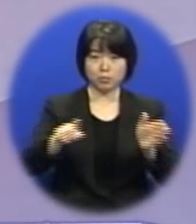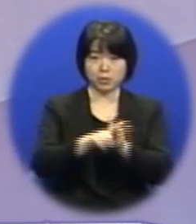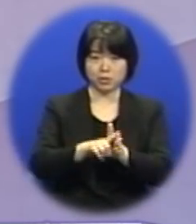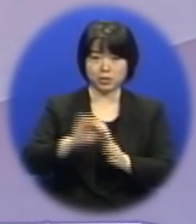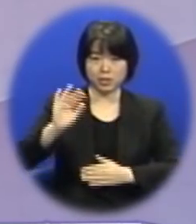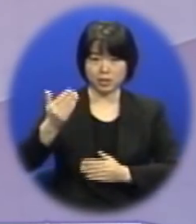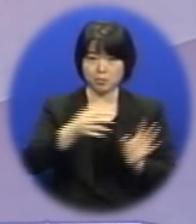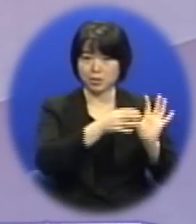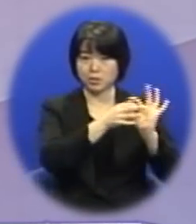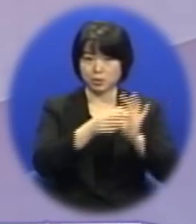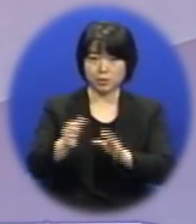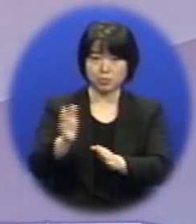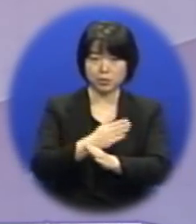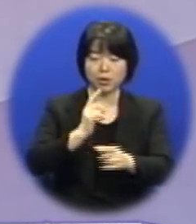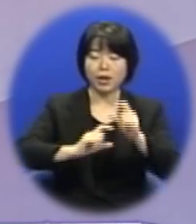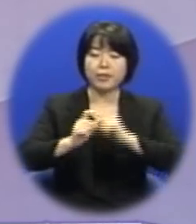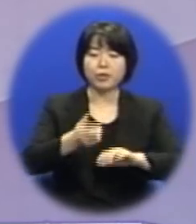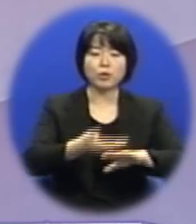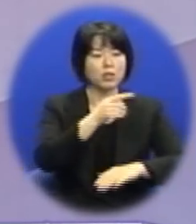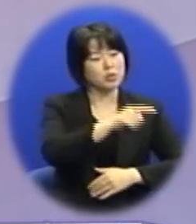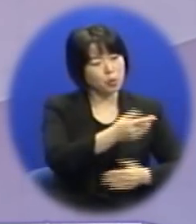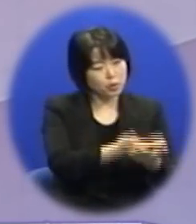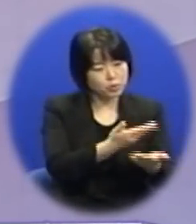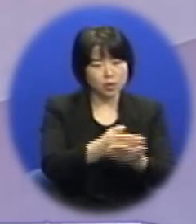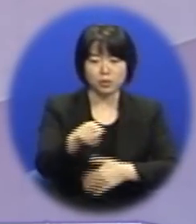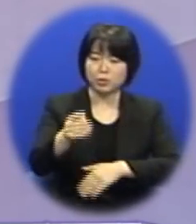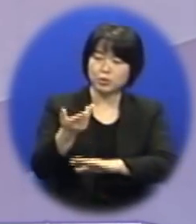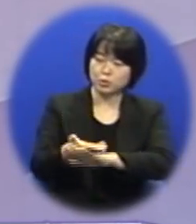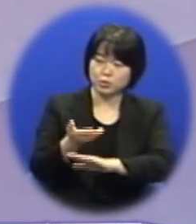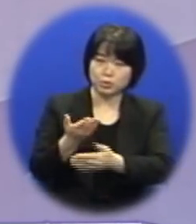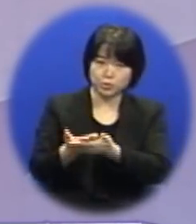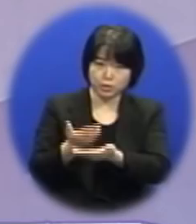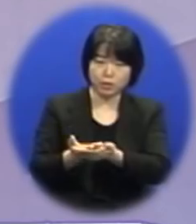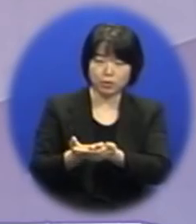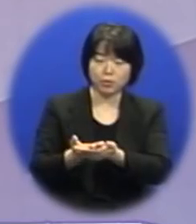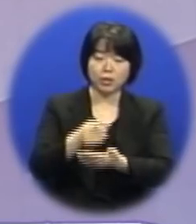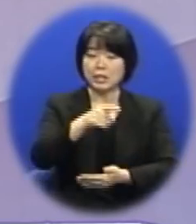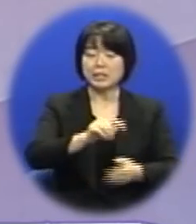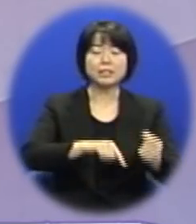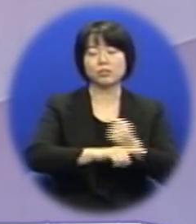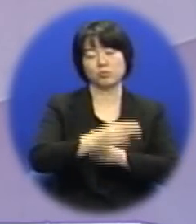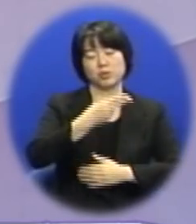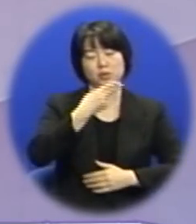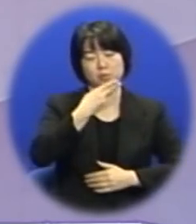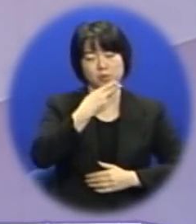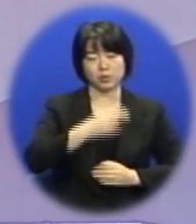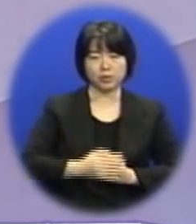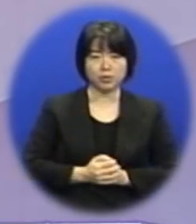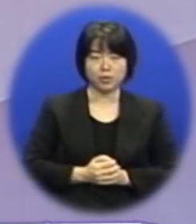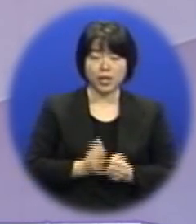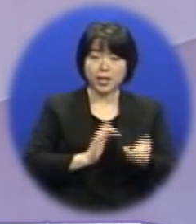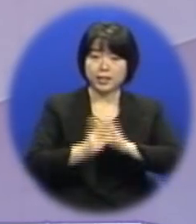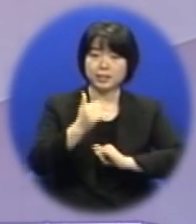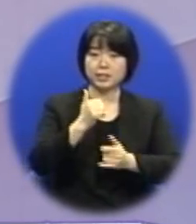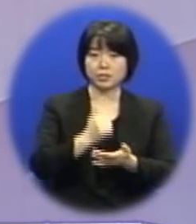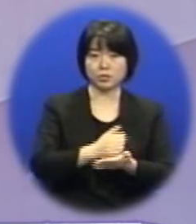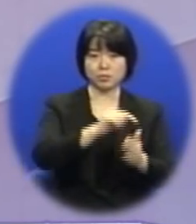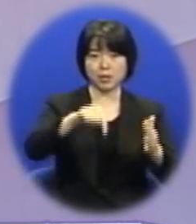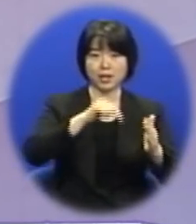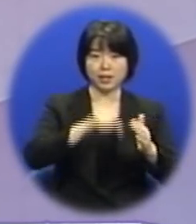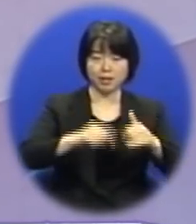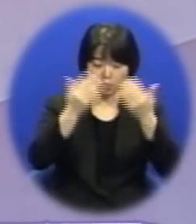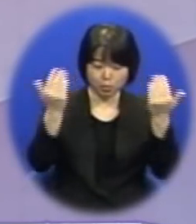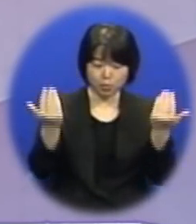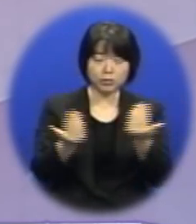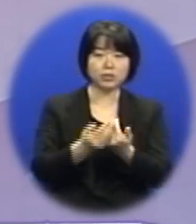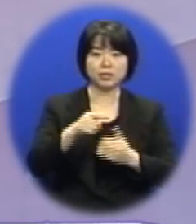시작하면서부터 더 이상 이거 해주세요, 저거 해주세요, 이런 기도가 의미가 없어졌습니다. 예수님 안에 모든 것이 다